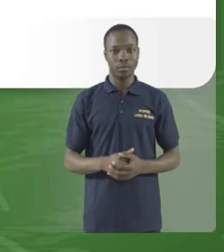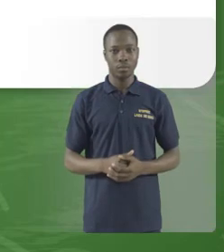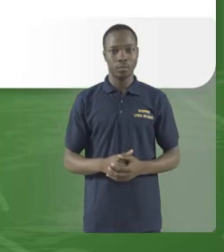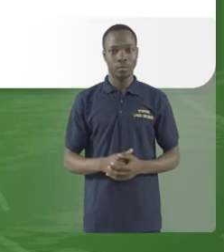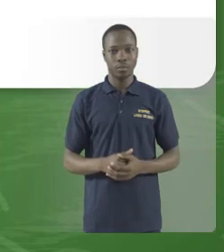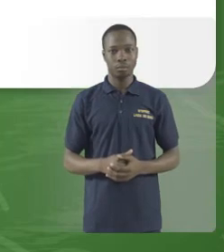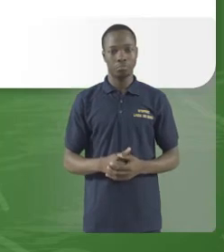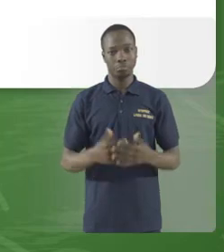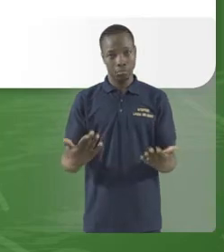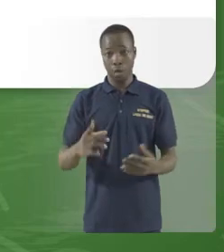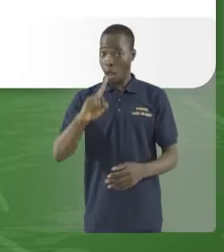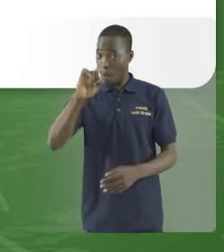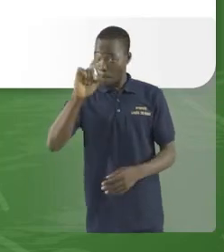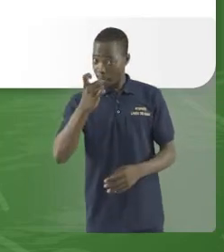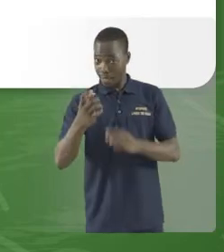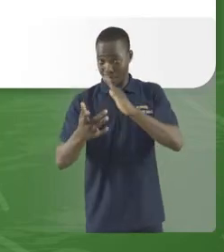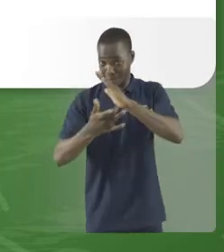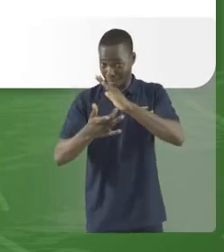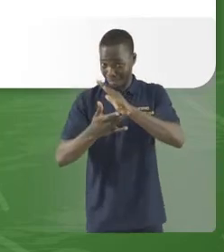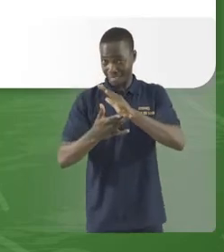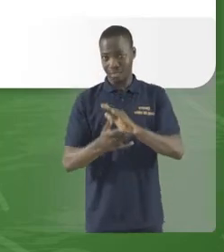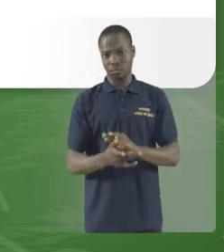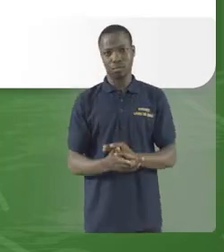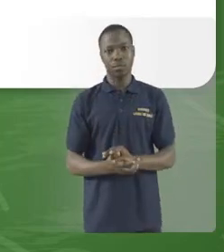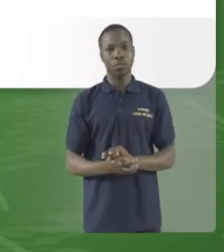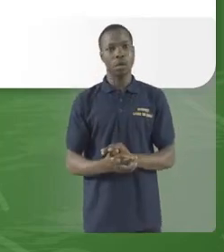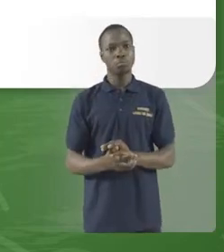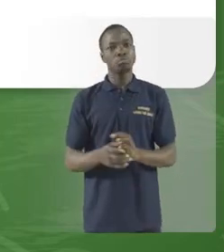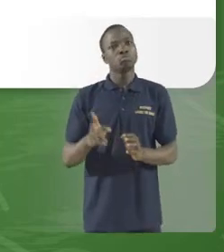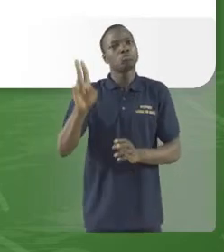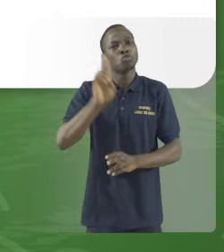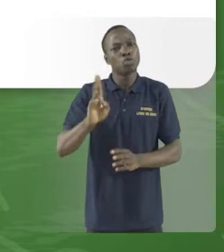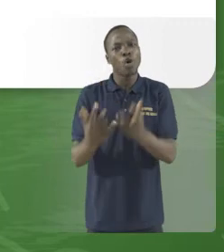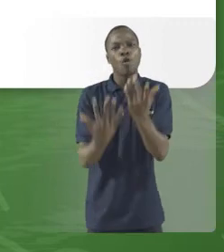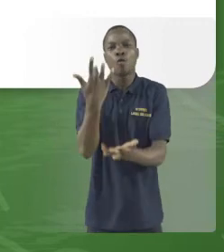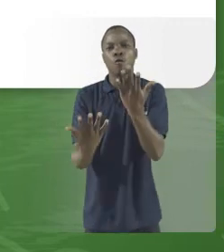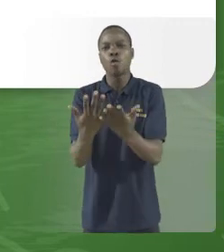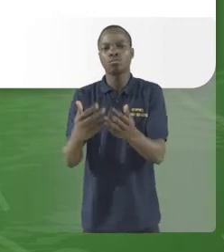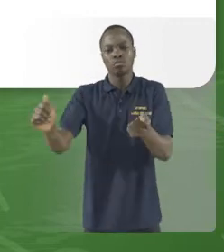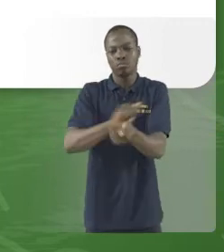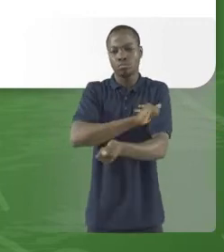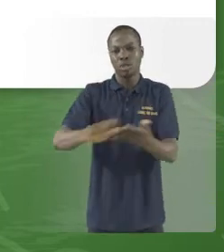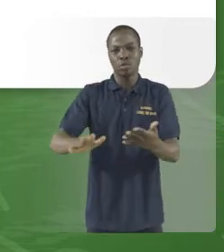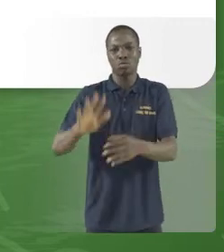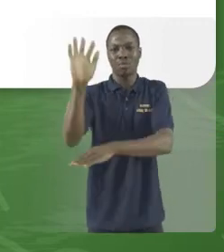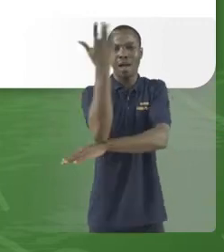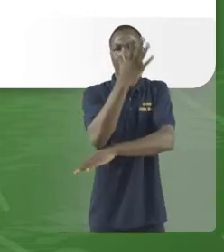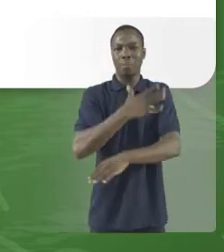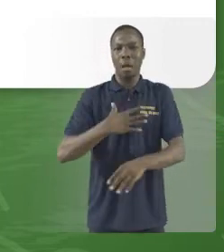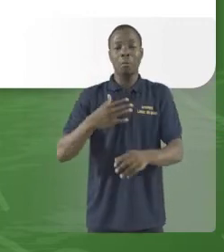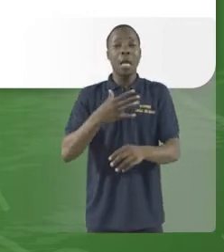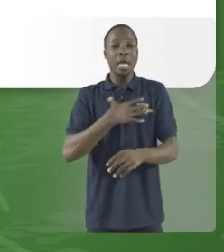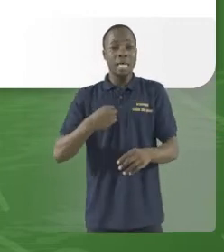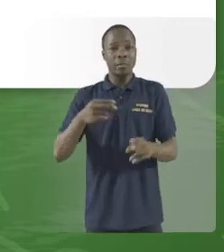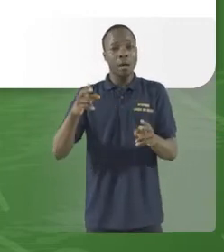La culture sur brûlis conduit à la disparition des arbres et arbustes. Les feux